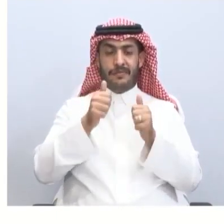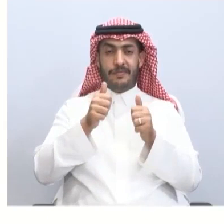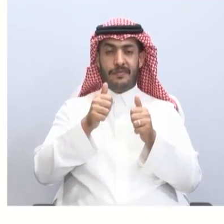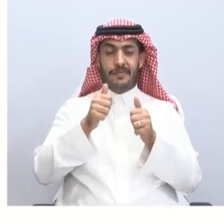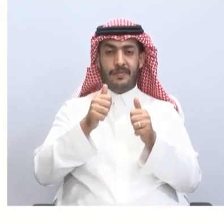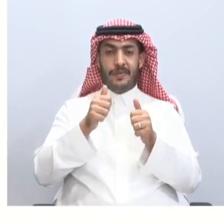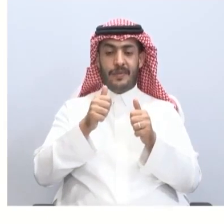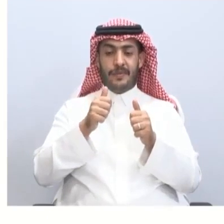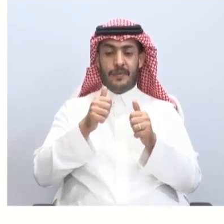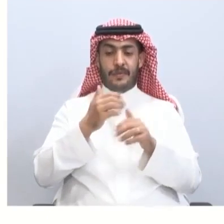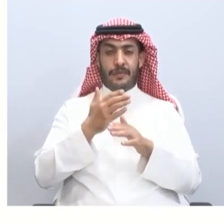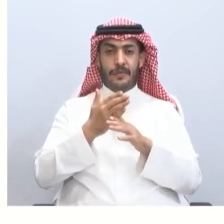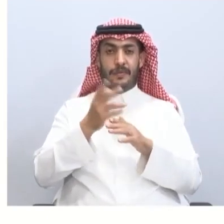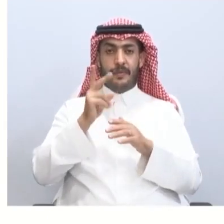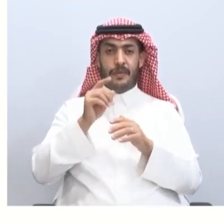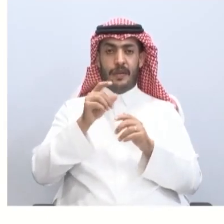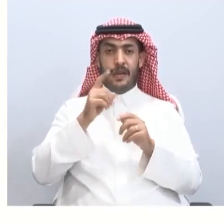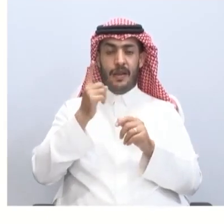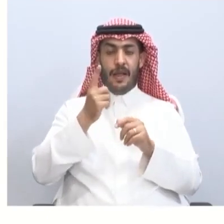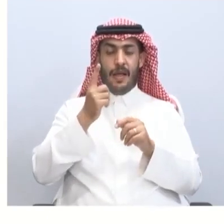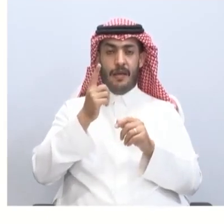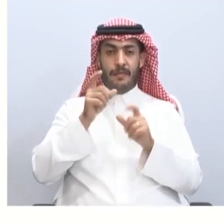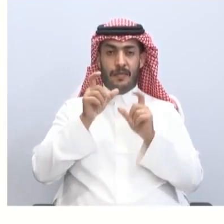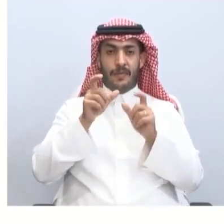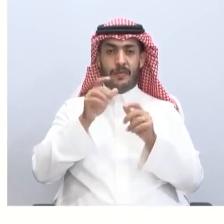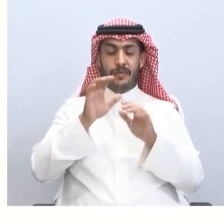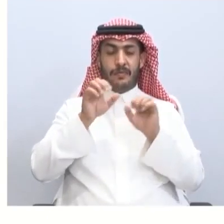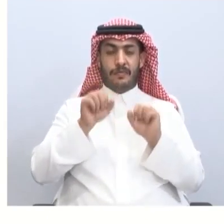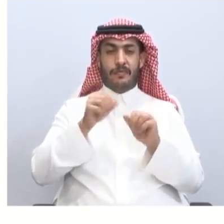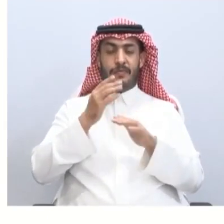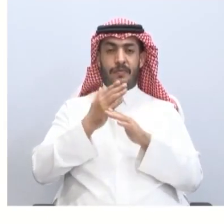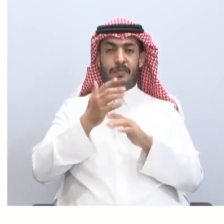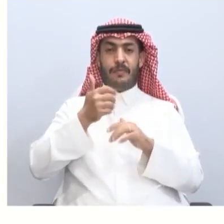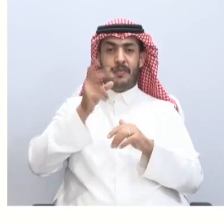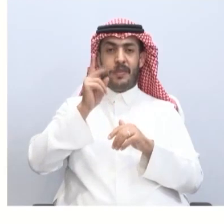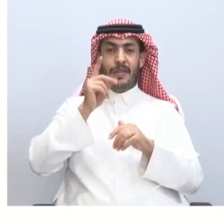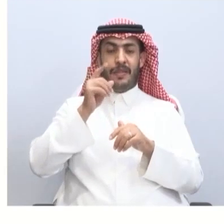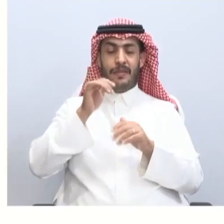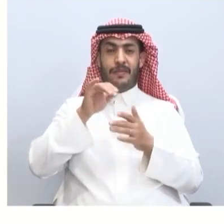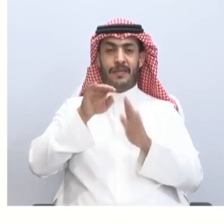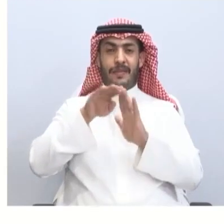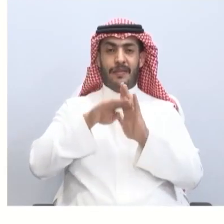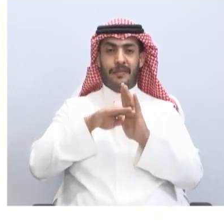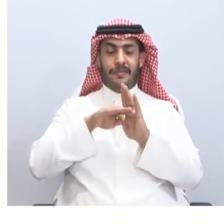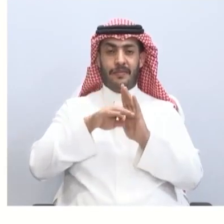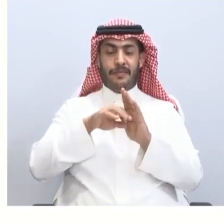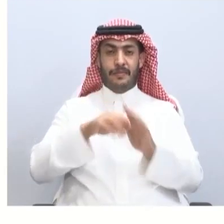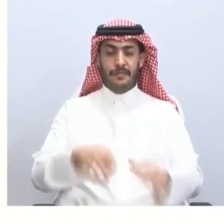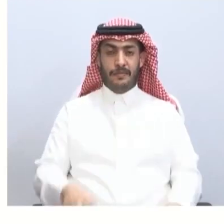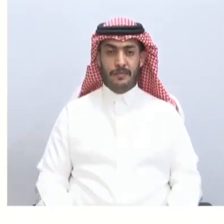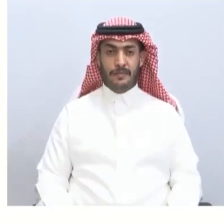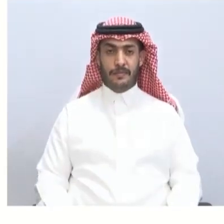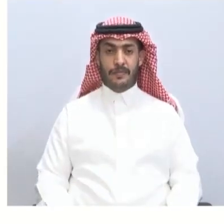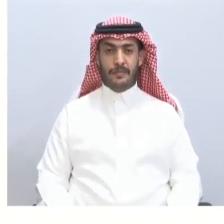وقوتها وبسطها للامن والاستقرار كان لهم ايضا دور كبير في ذلك